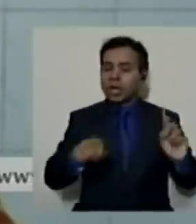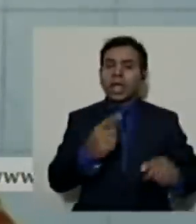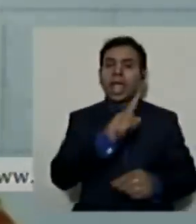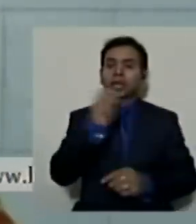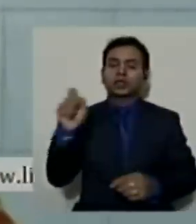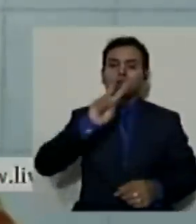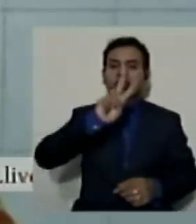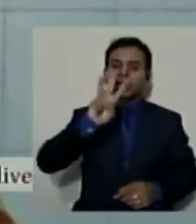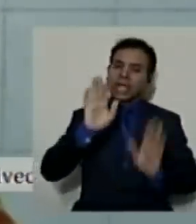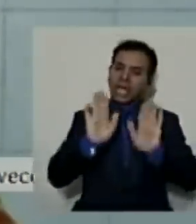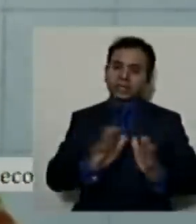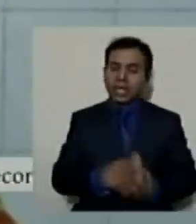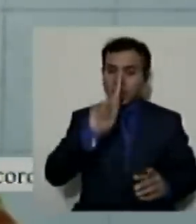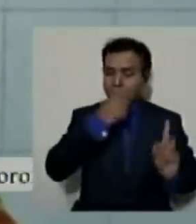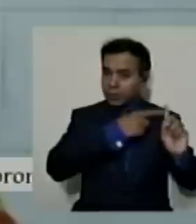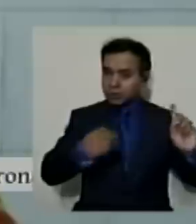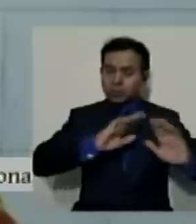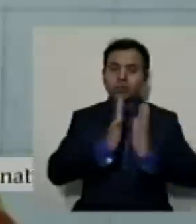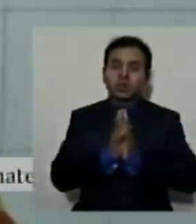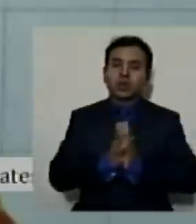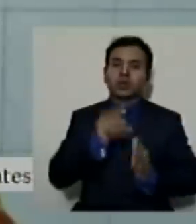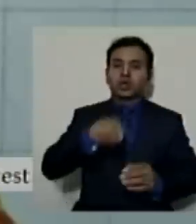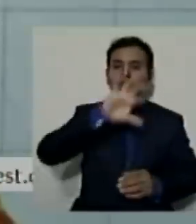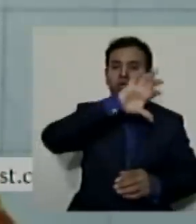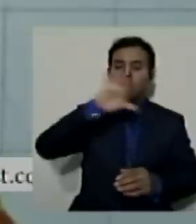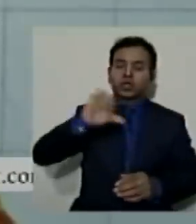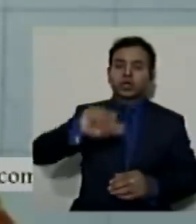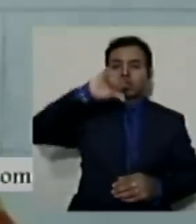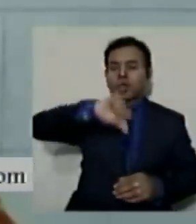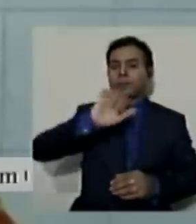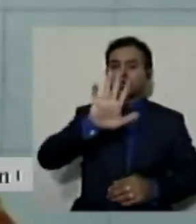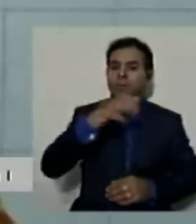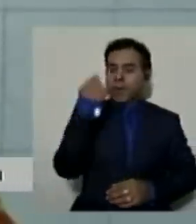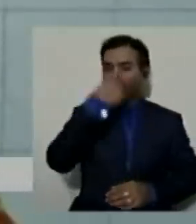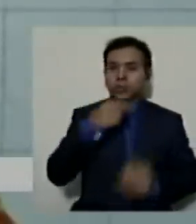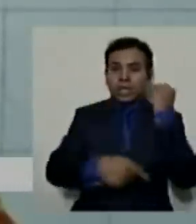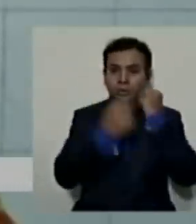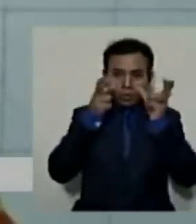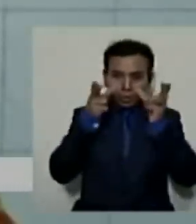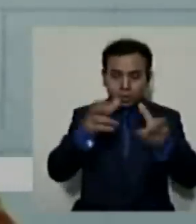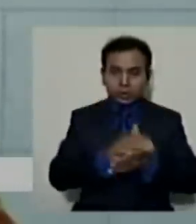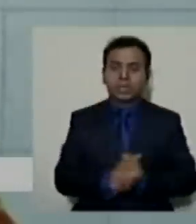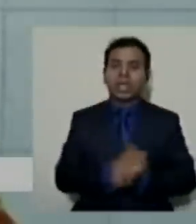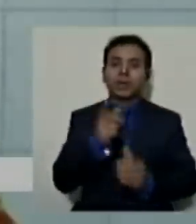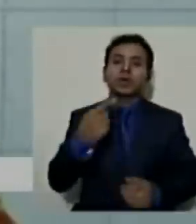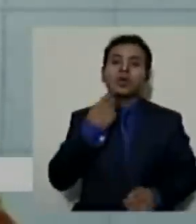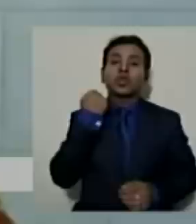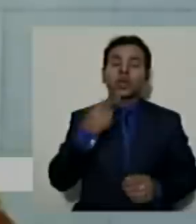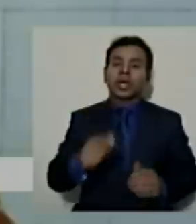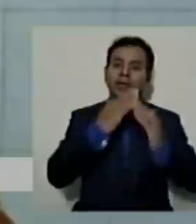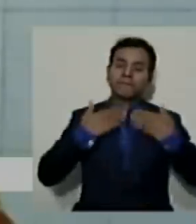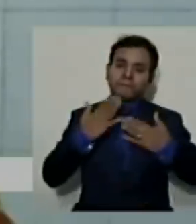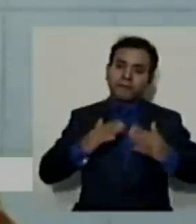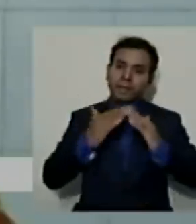995 জন। 24 ঘন্টা আইসোলেশন থেকে ছাড় পেয়েছে 28 জন এবং ও পর্যন্ত 622 জন।